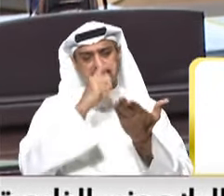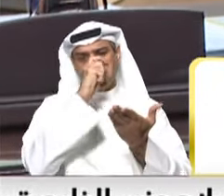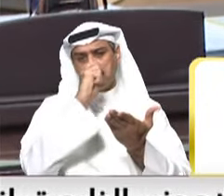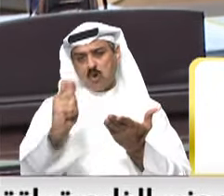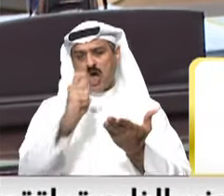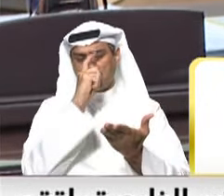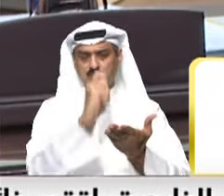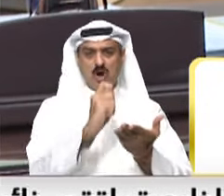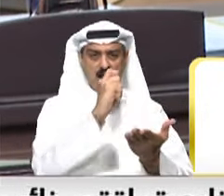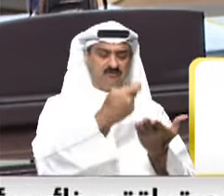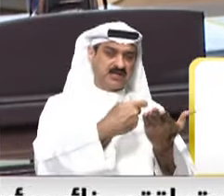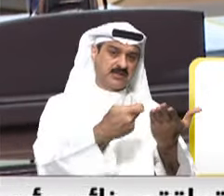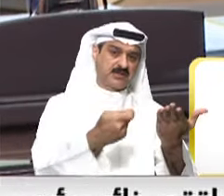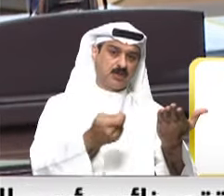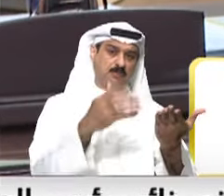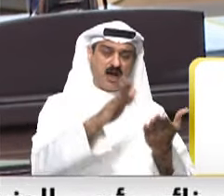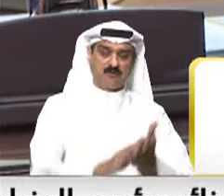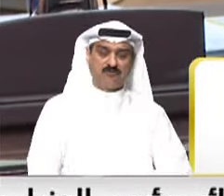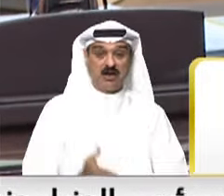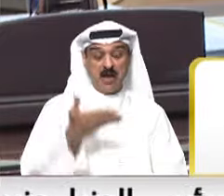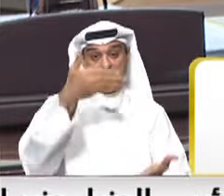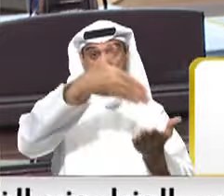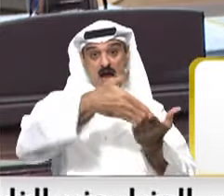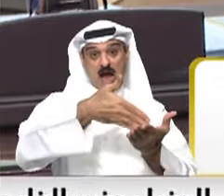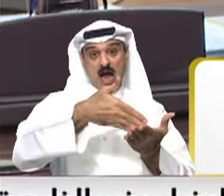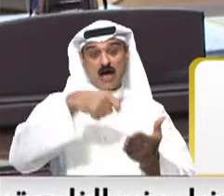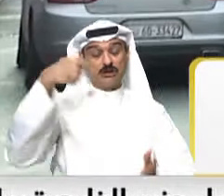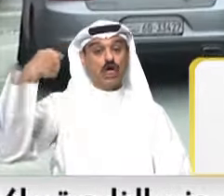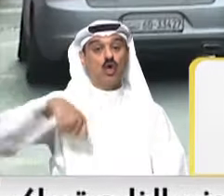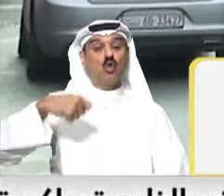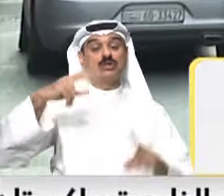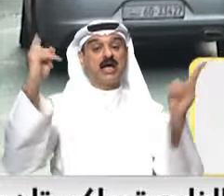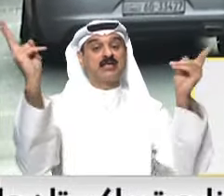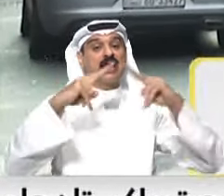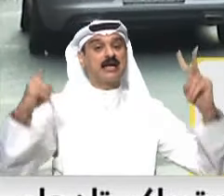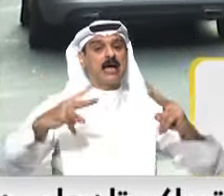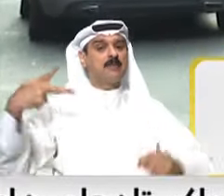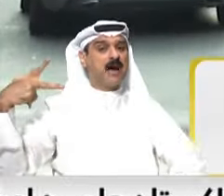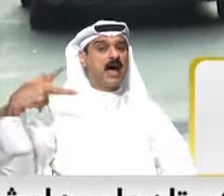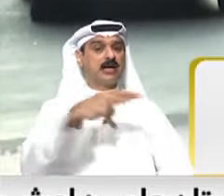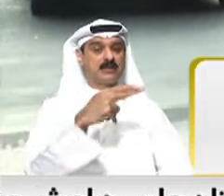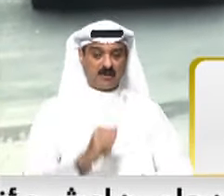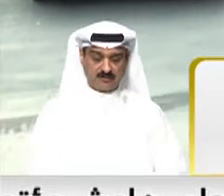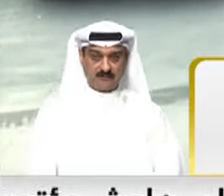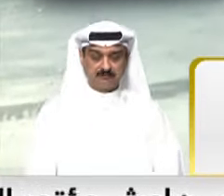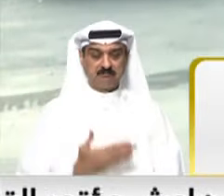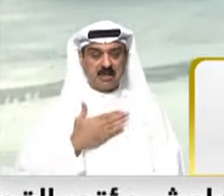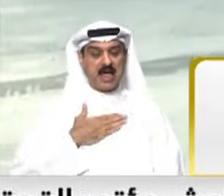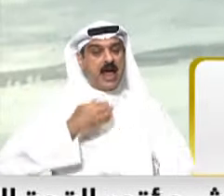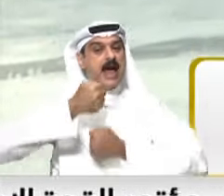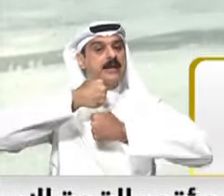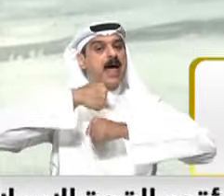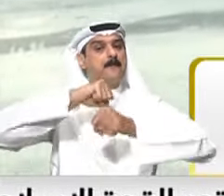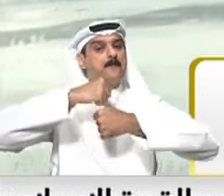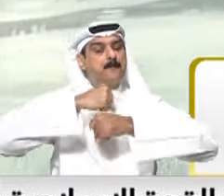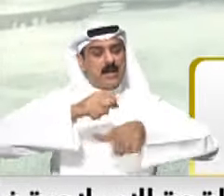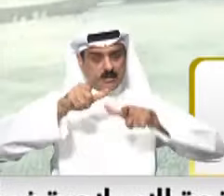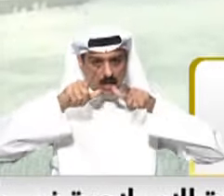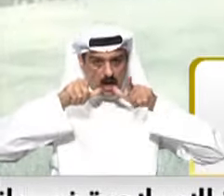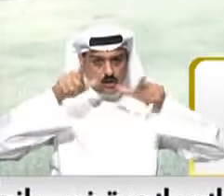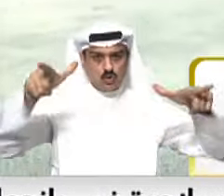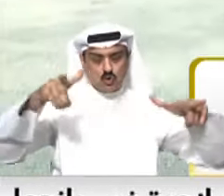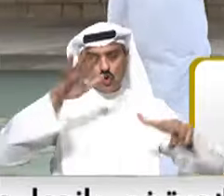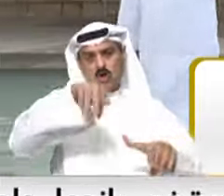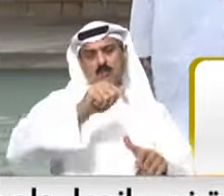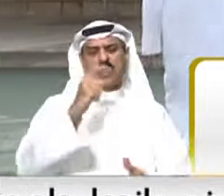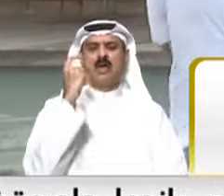العقارات، ومن ثم مخاطبة وزارة الكهرباء بشأن قطع التيار. اليوم رسالة البلدية للجمهور